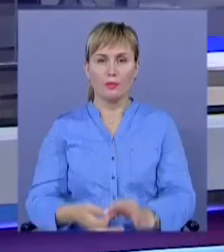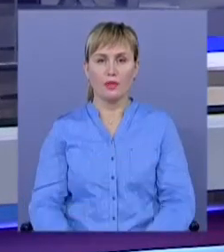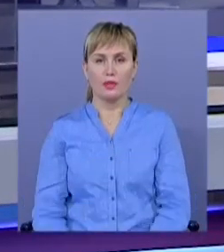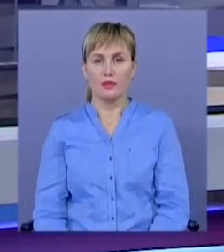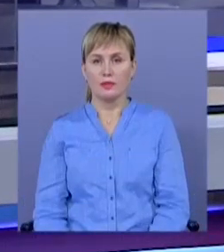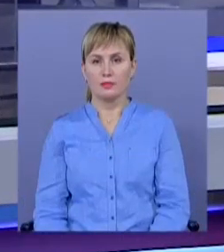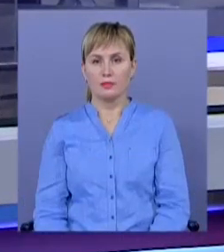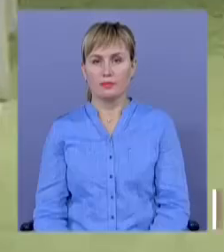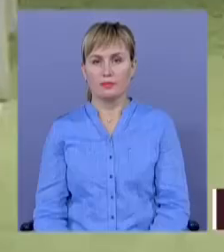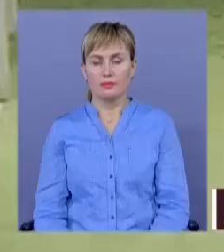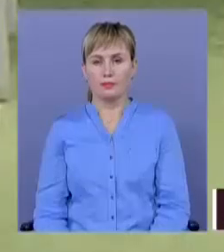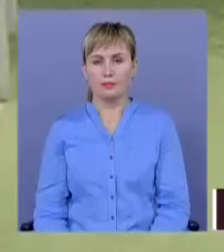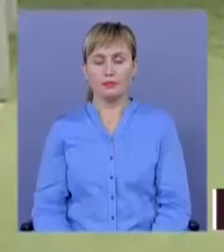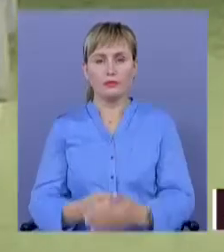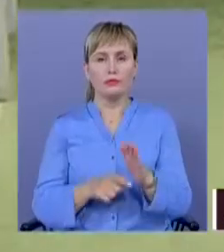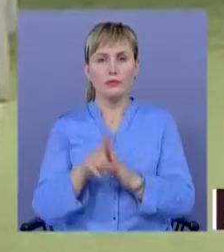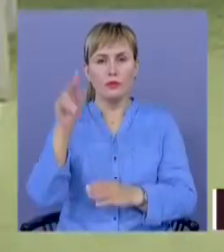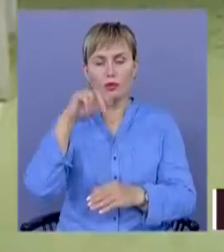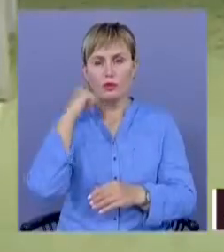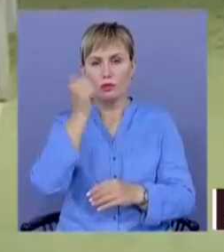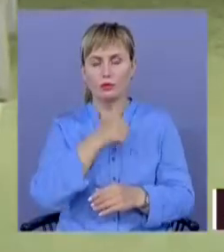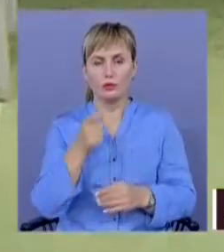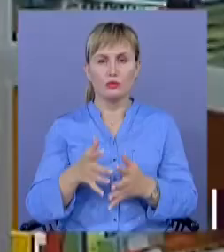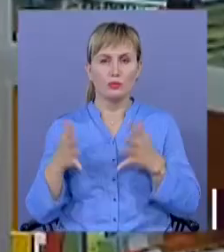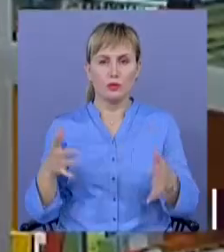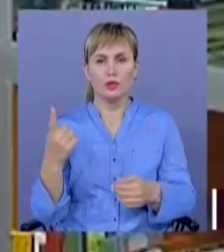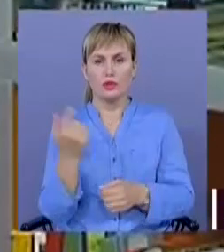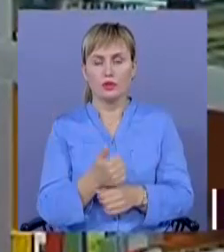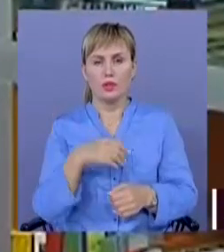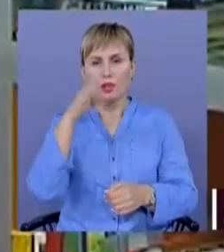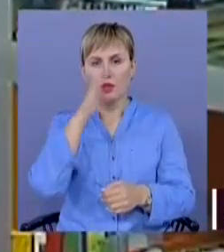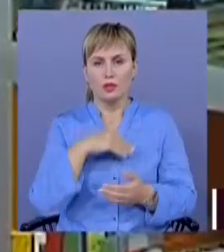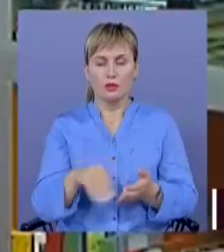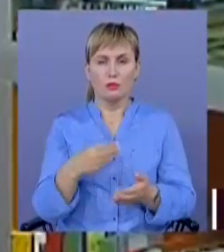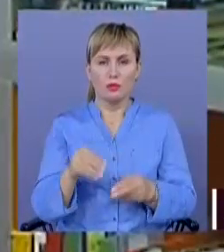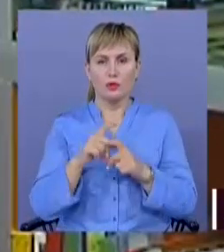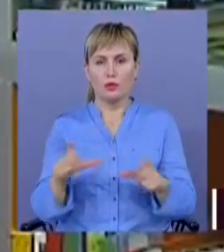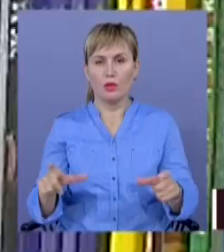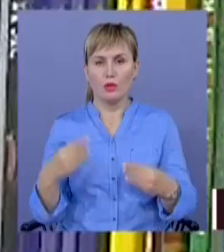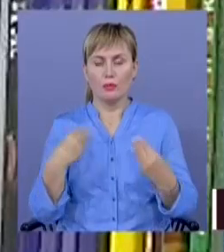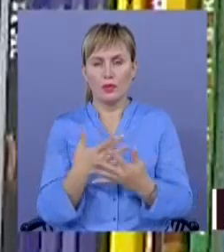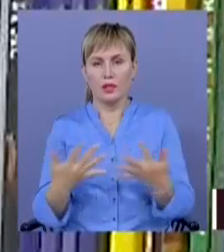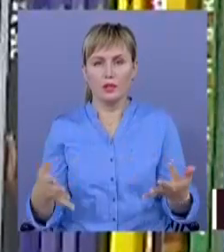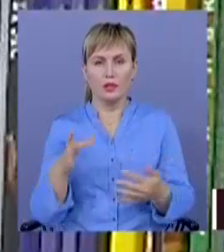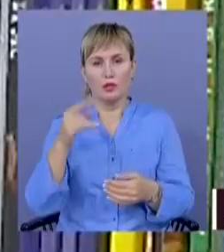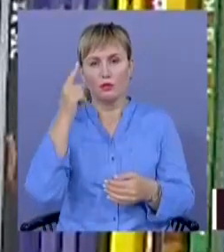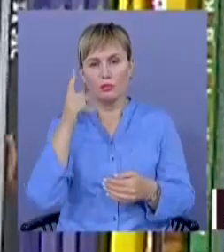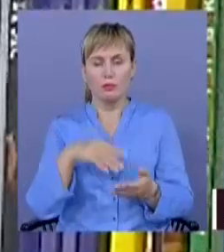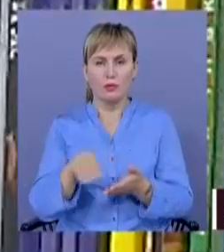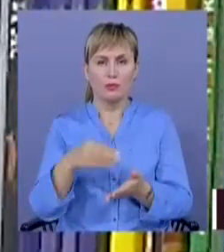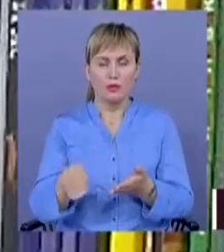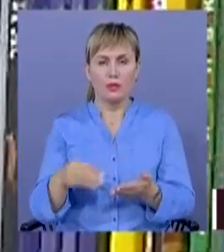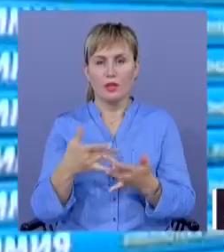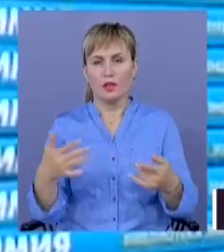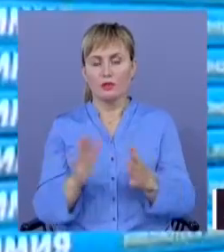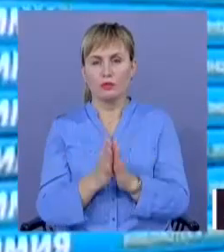Смагулова. До начала учебного года чуть больше недели. Родители закупают школьные принадлежности и подумывают над приобретением тех